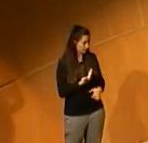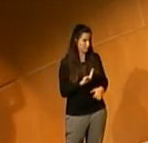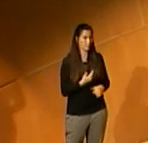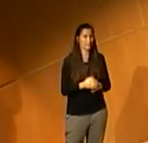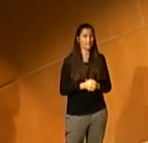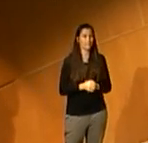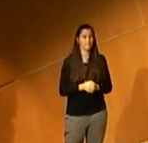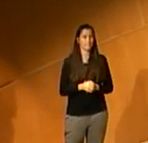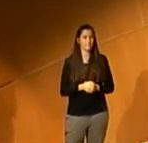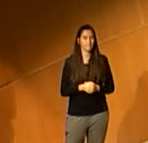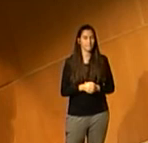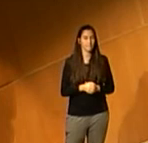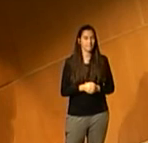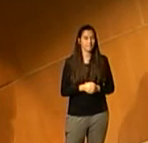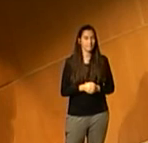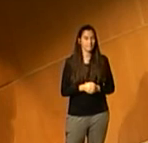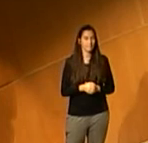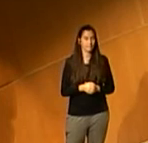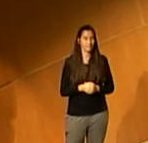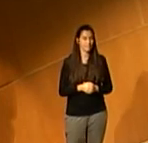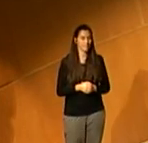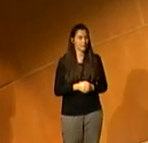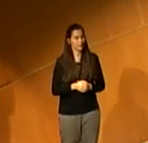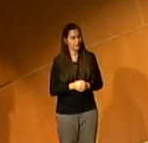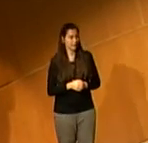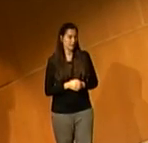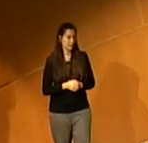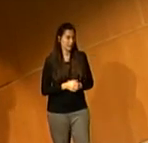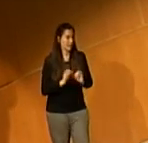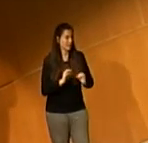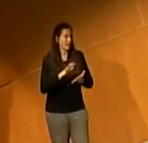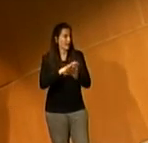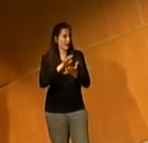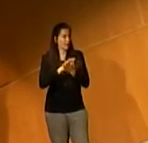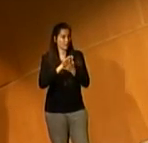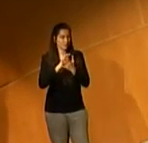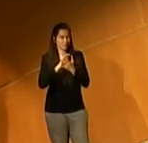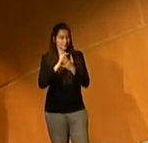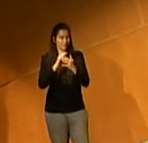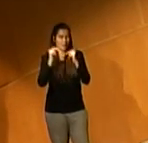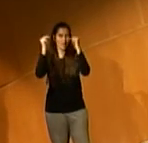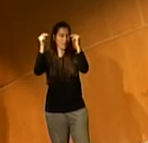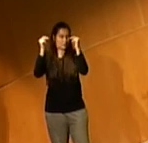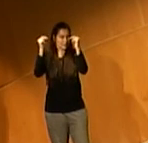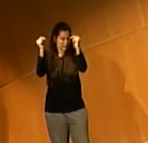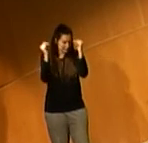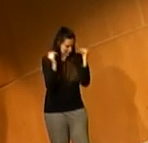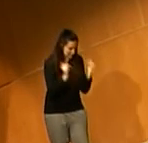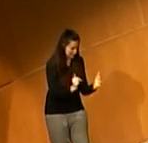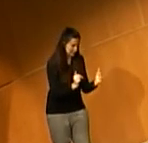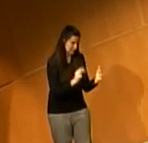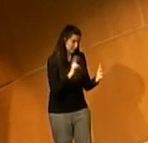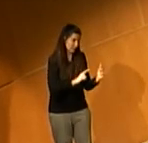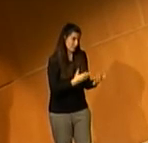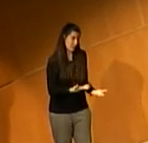Et là, c'est pour redescendre quelques étages au niveau de l'âge, parce que ça me paraît important, d'autant que l'école maternelle,